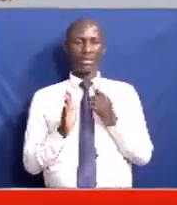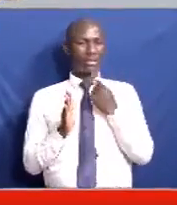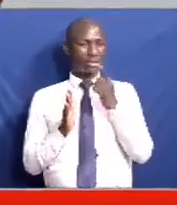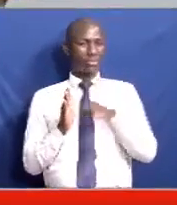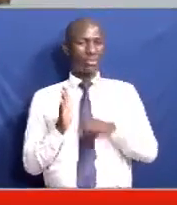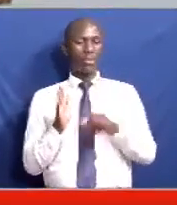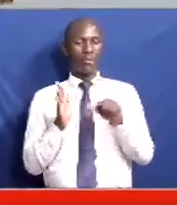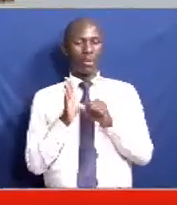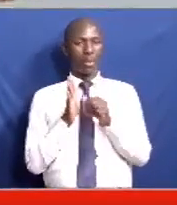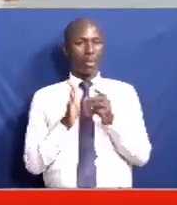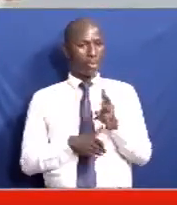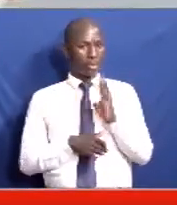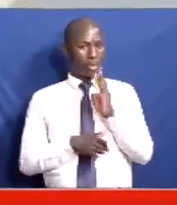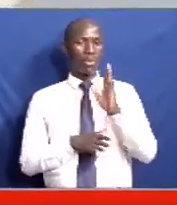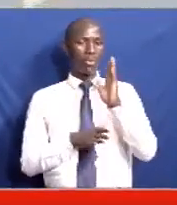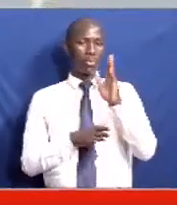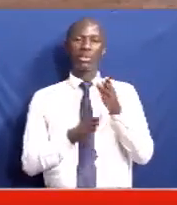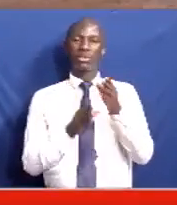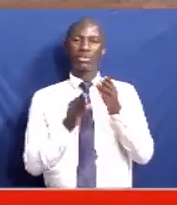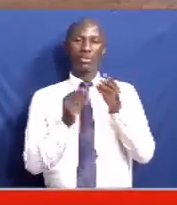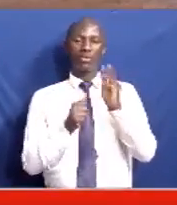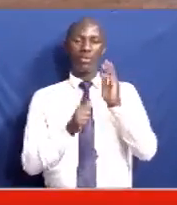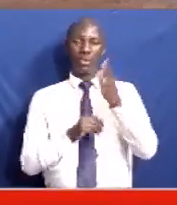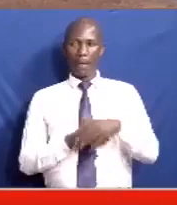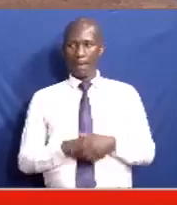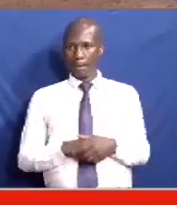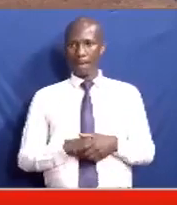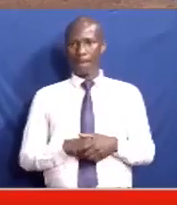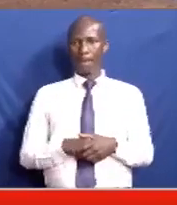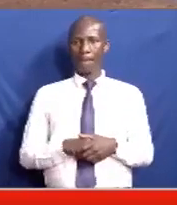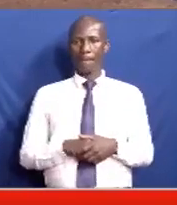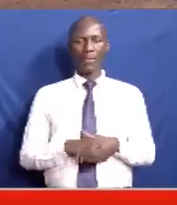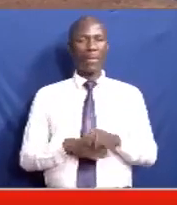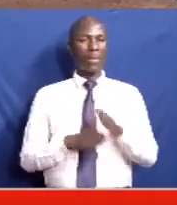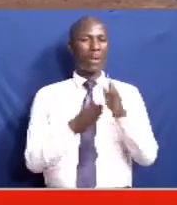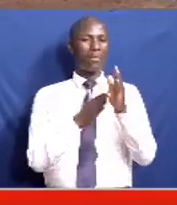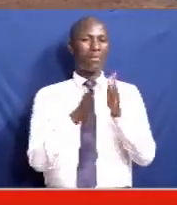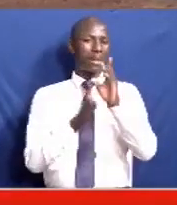kanadhi na wa Kiwu tawithi wa adhela. Anonu mbango wa silanga